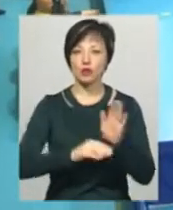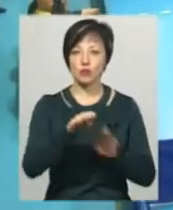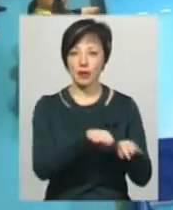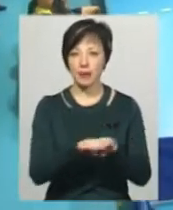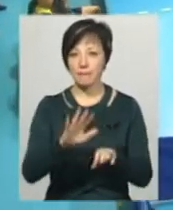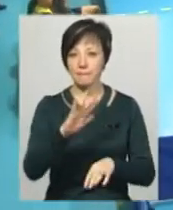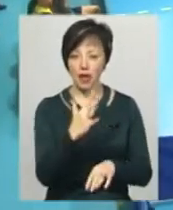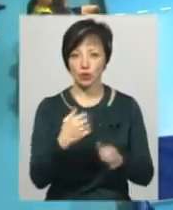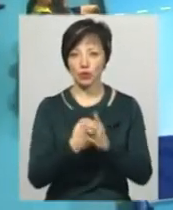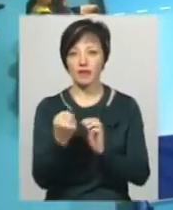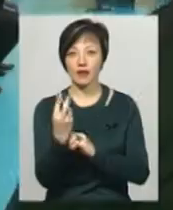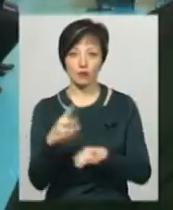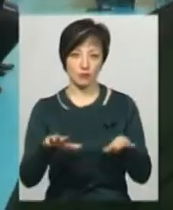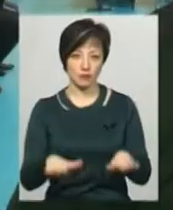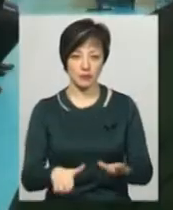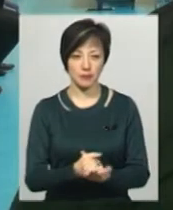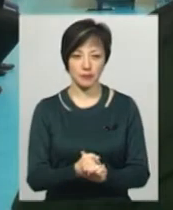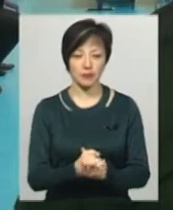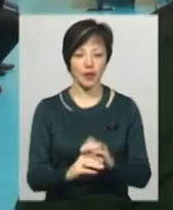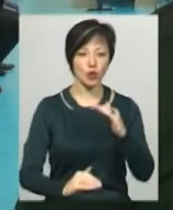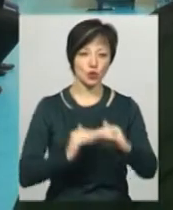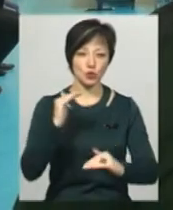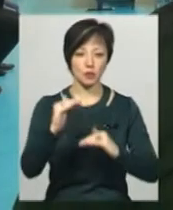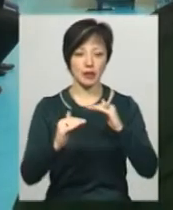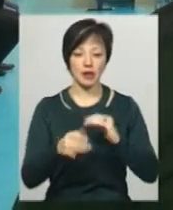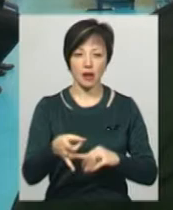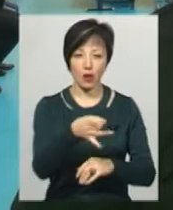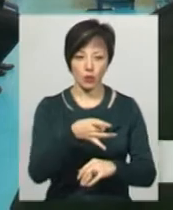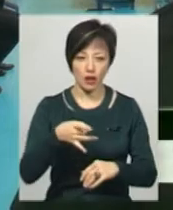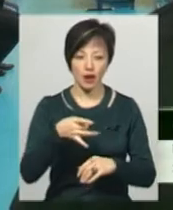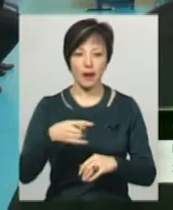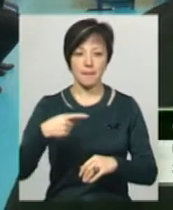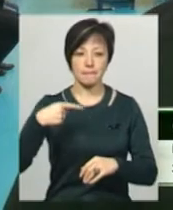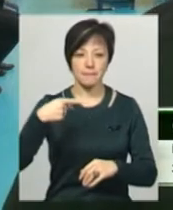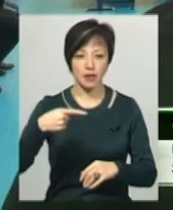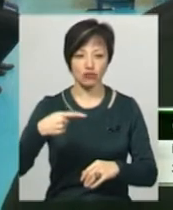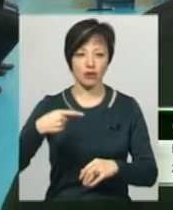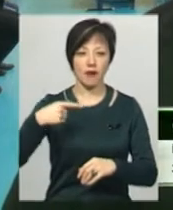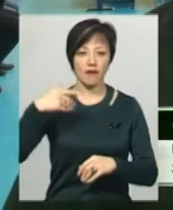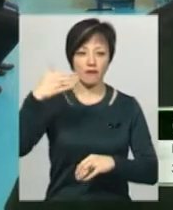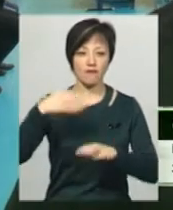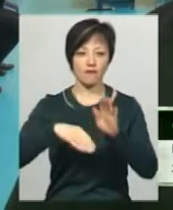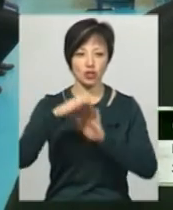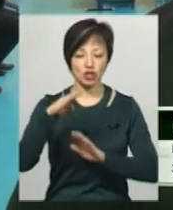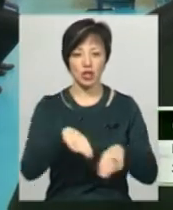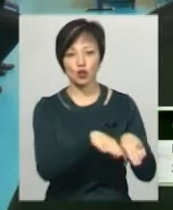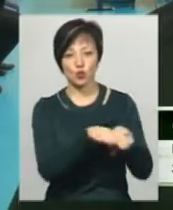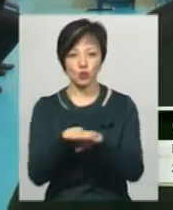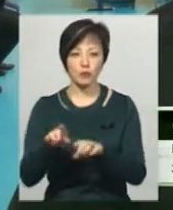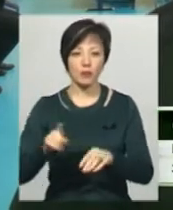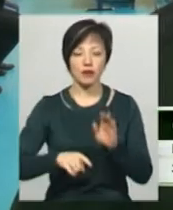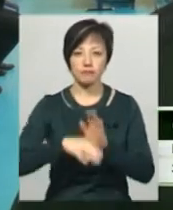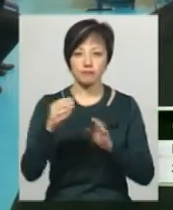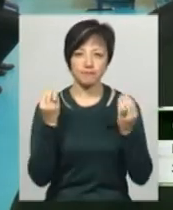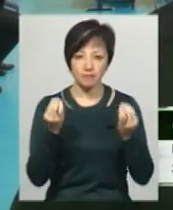від 5 до 12 місця. Ступеньки. Іде регіональна ліга, перша ліга, вища ліга і суперліга. Щоб дійти до суперліги,